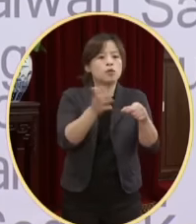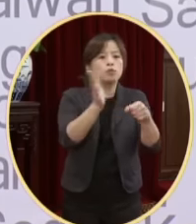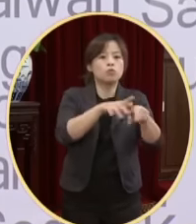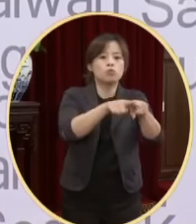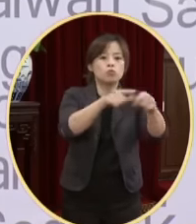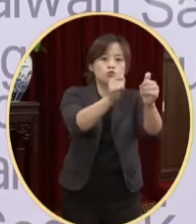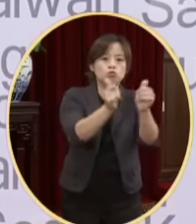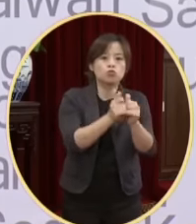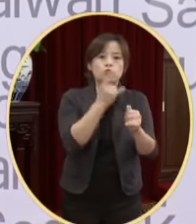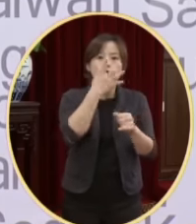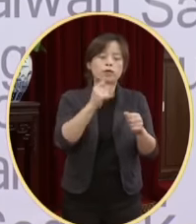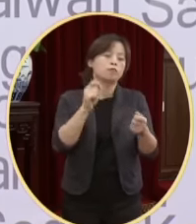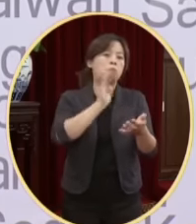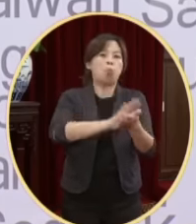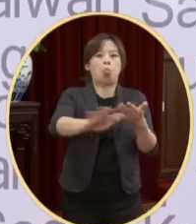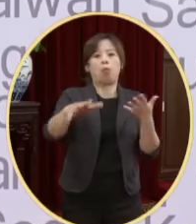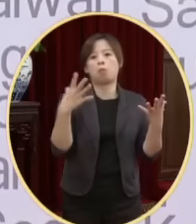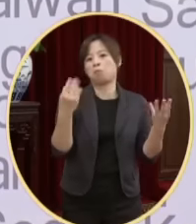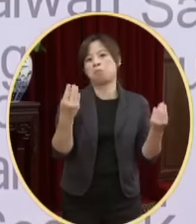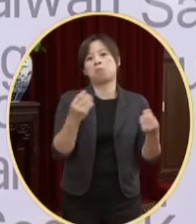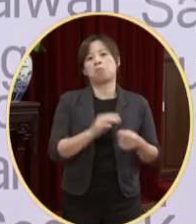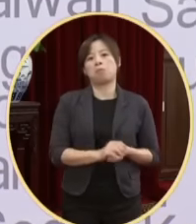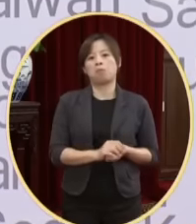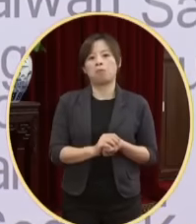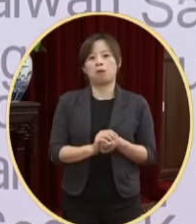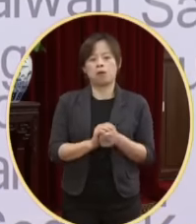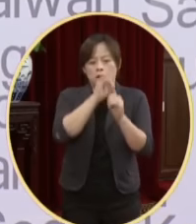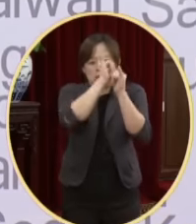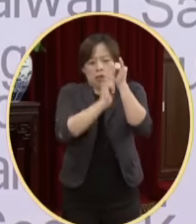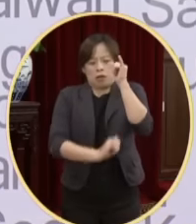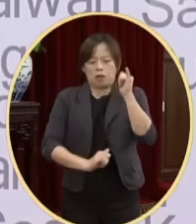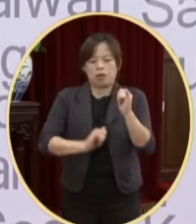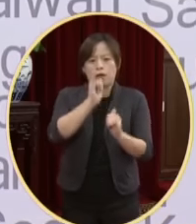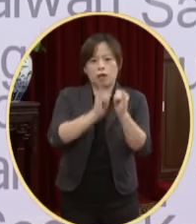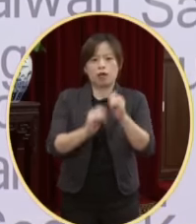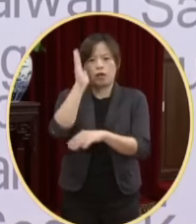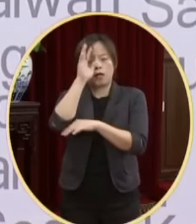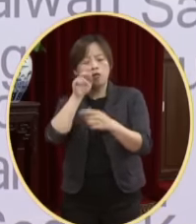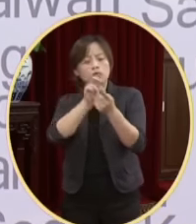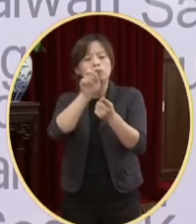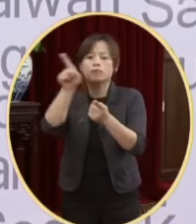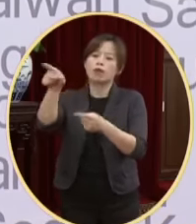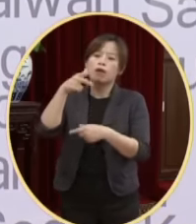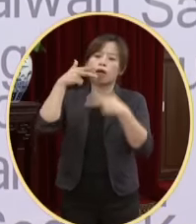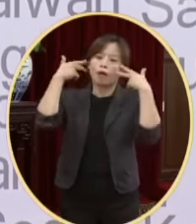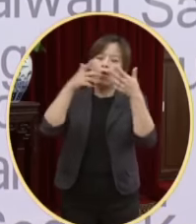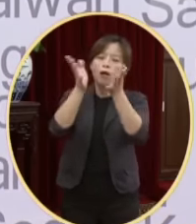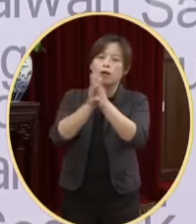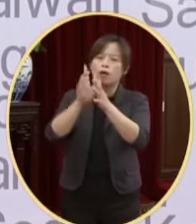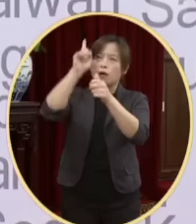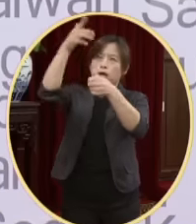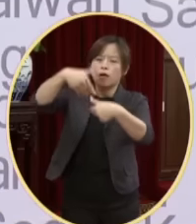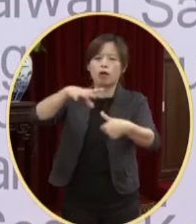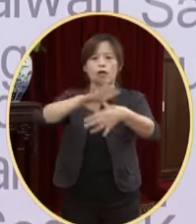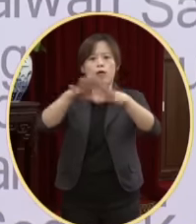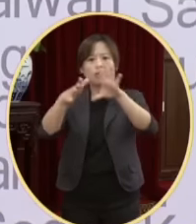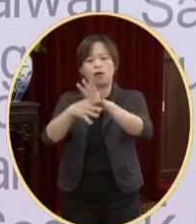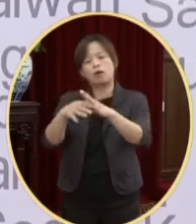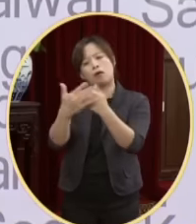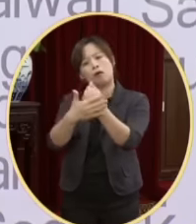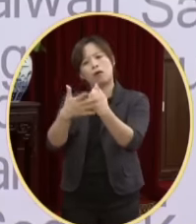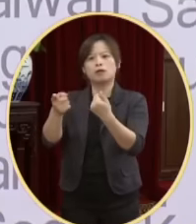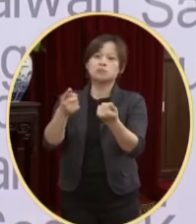族语言已经消失。历来的政府对于原住民族的传统文化的维